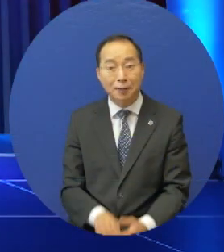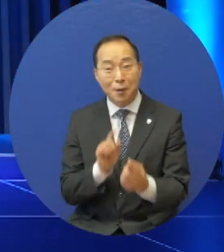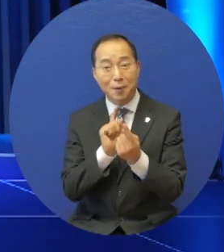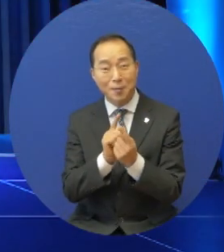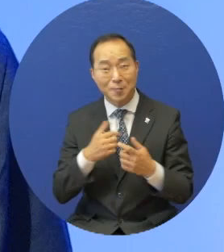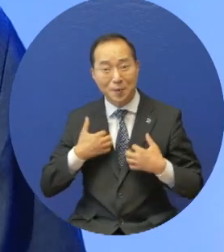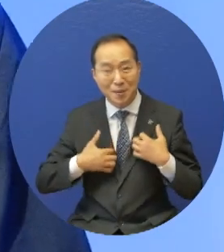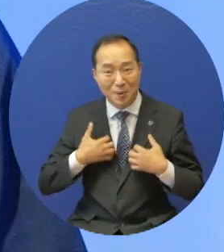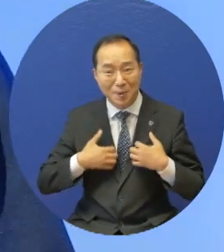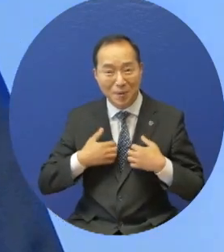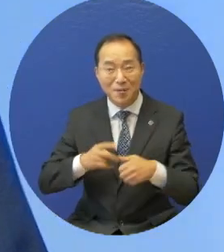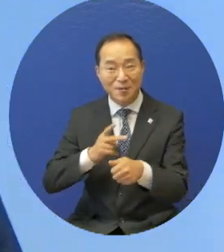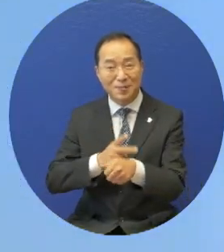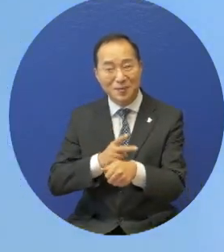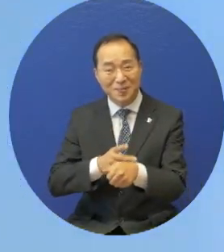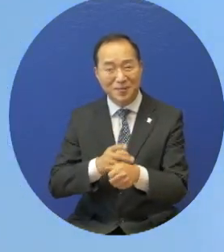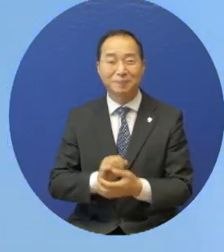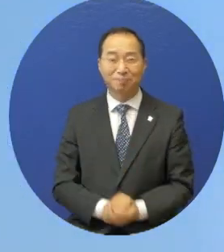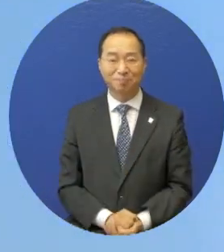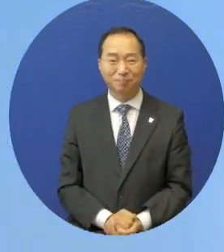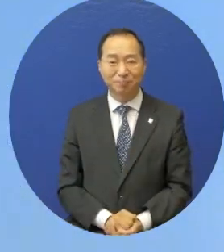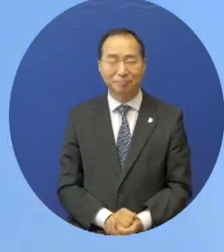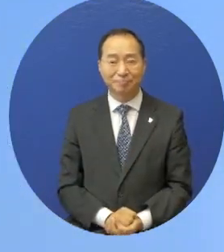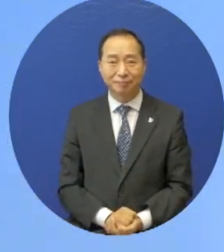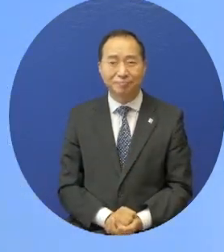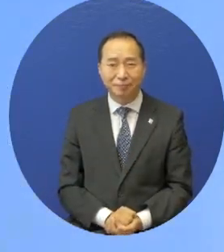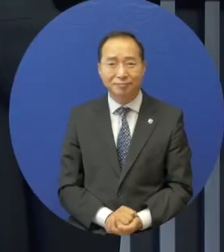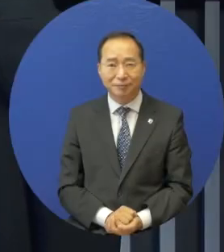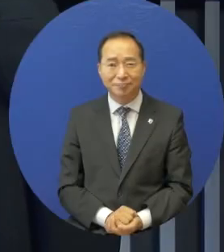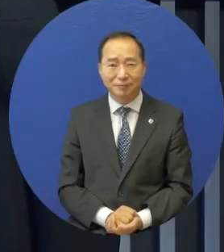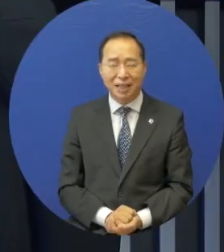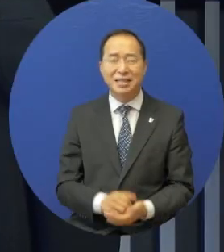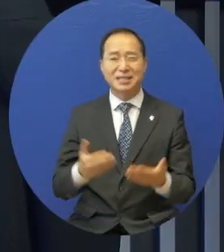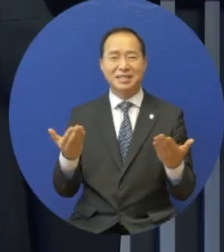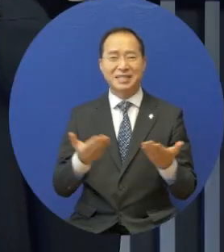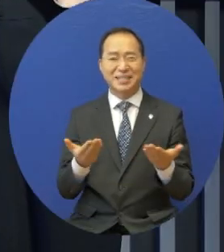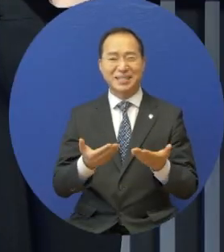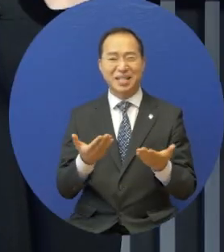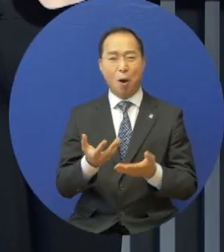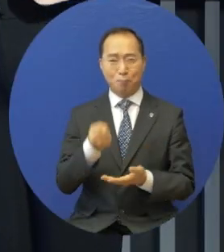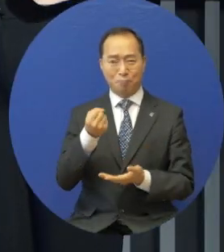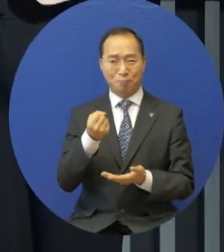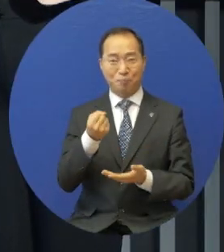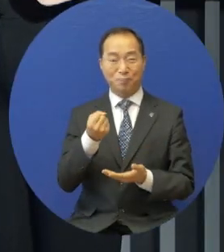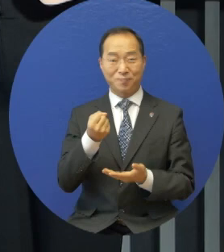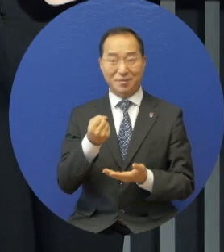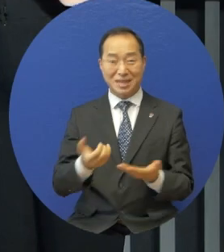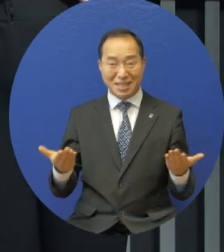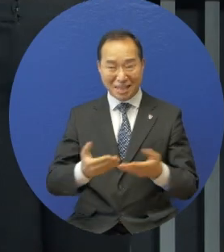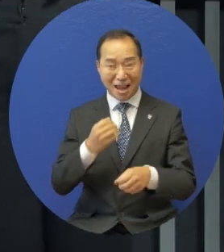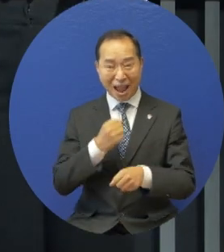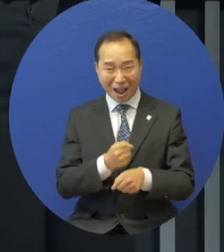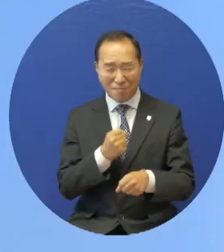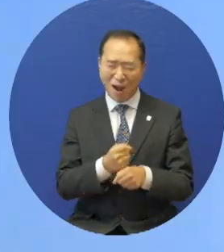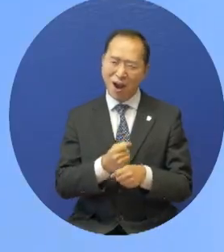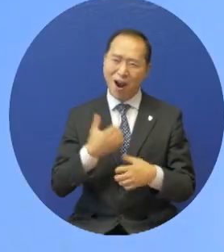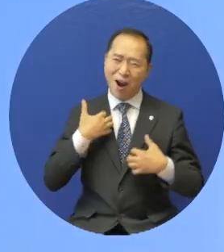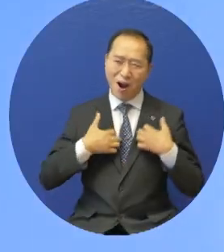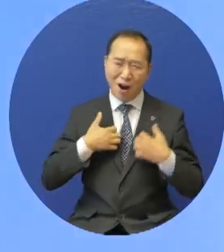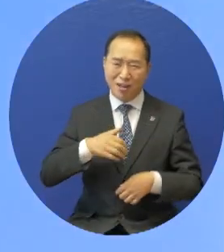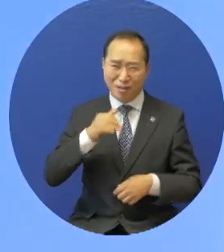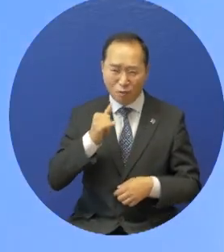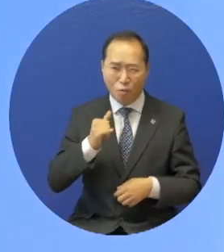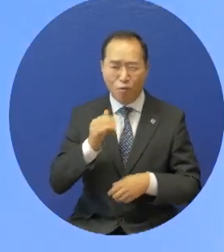네, 반갑습니다, 교수님. 네, 안녕하세요. 반갑습니다. 네, 직업이 있다는 것, 또 일을 한다는 것, 보람도